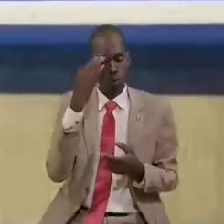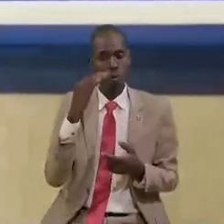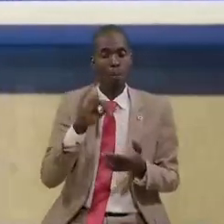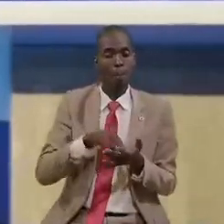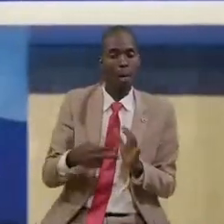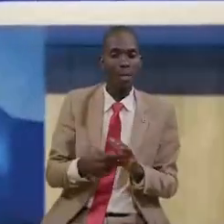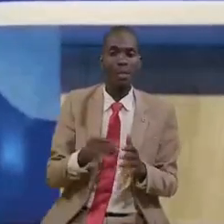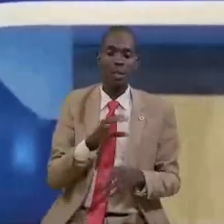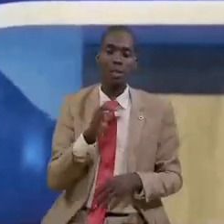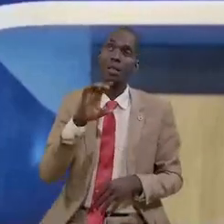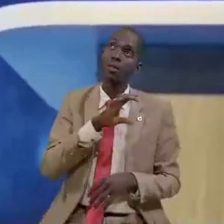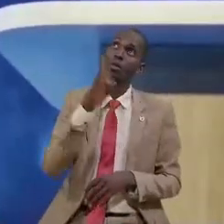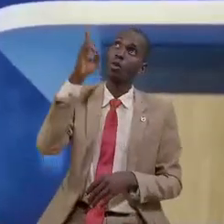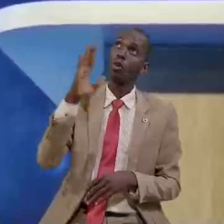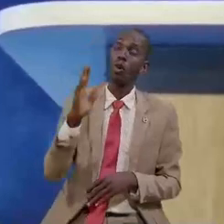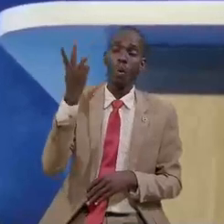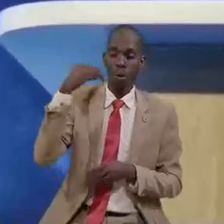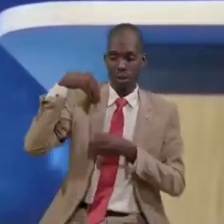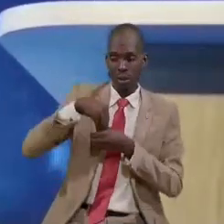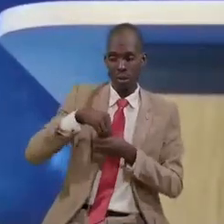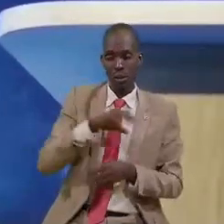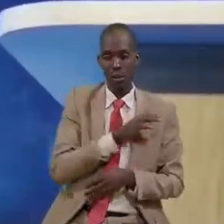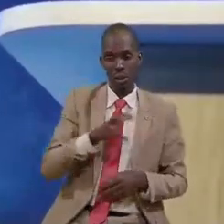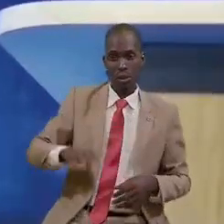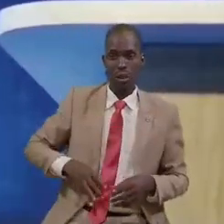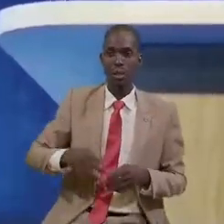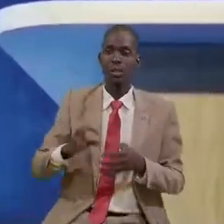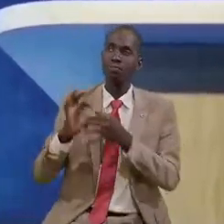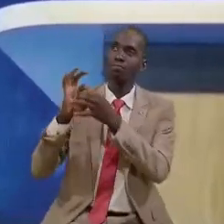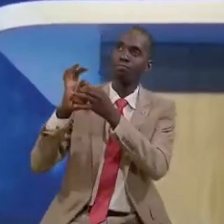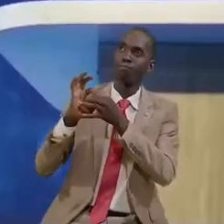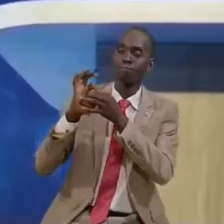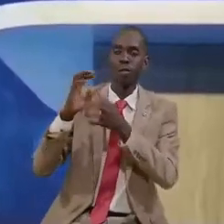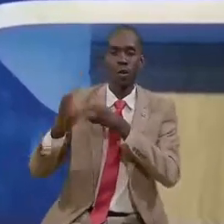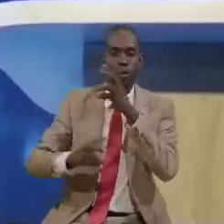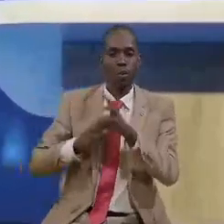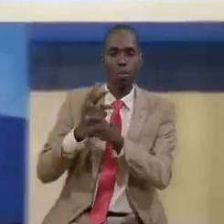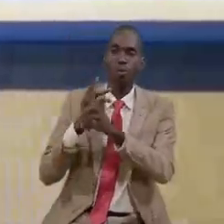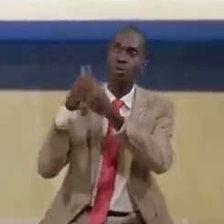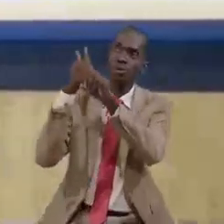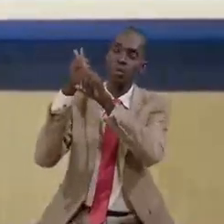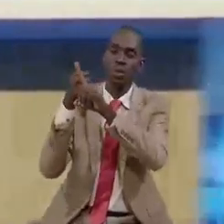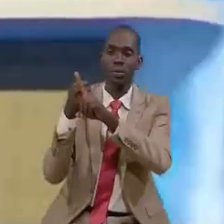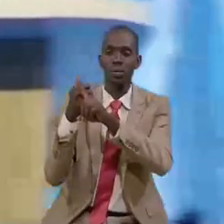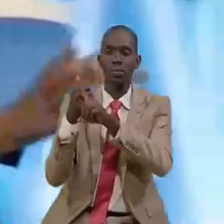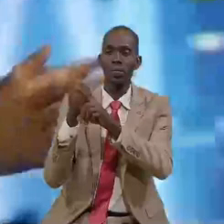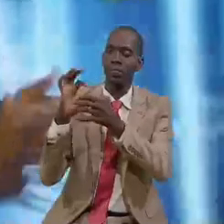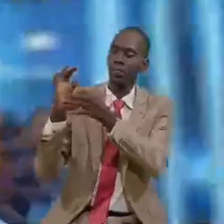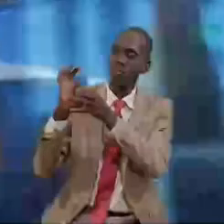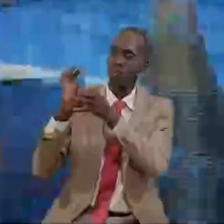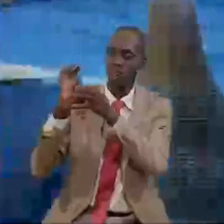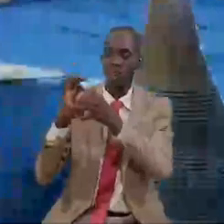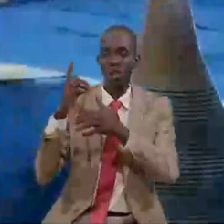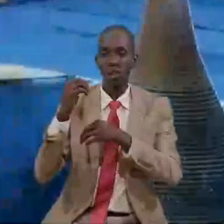était en Christ, réconciliant le monde avec lui-même, réconciliant